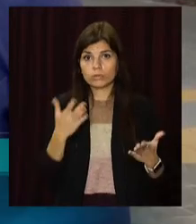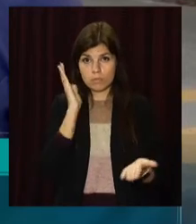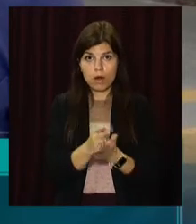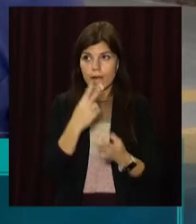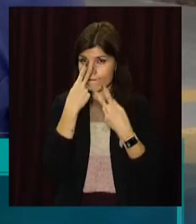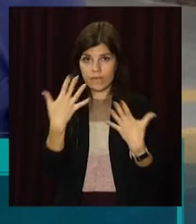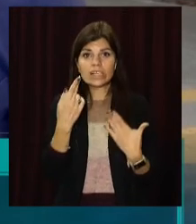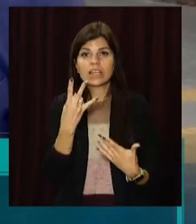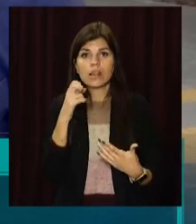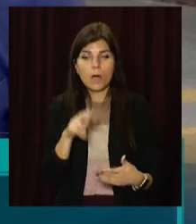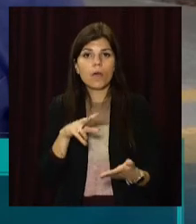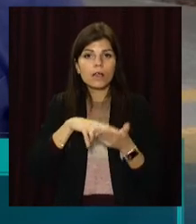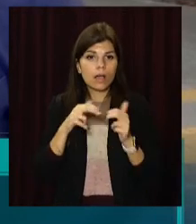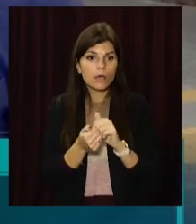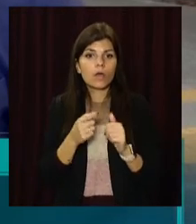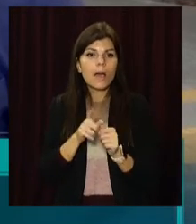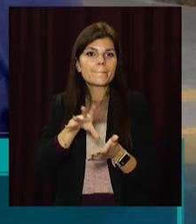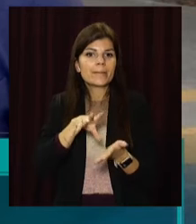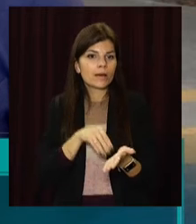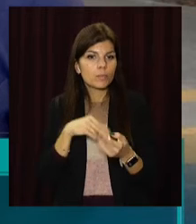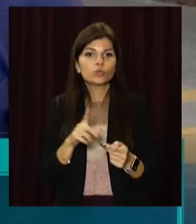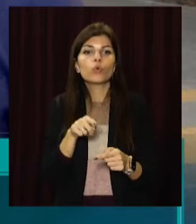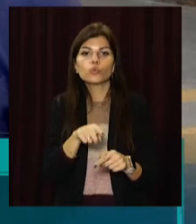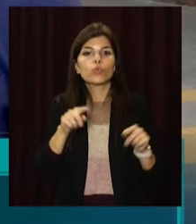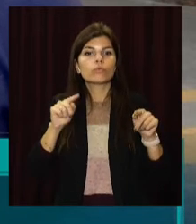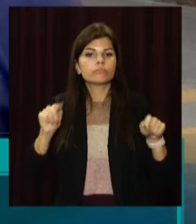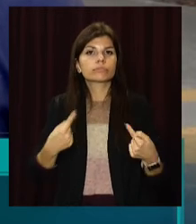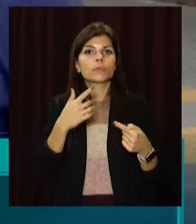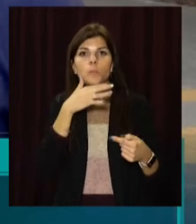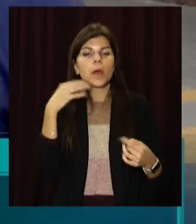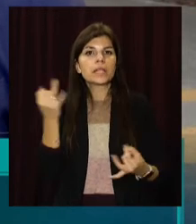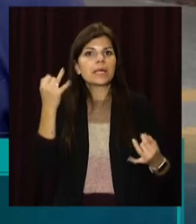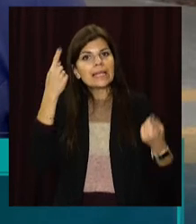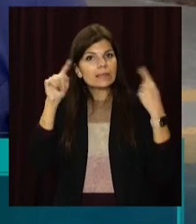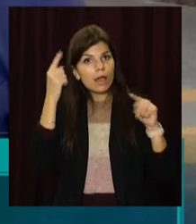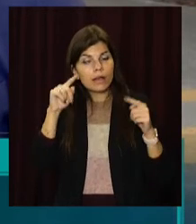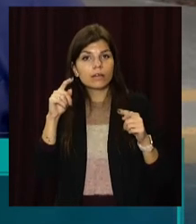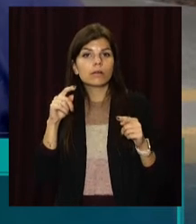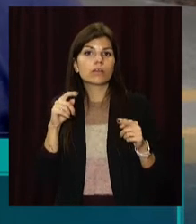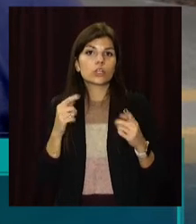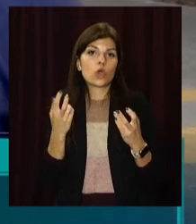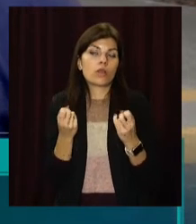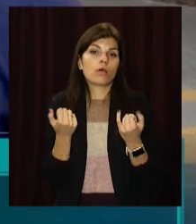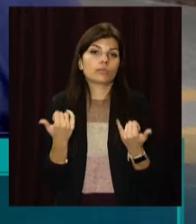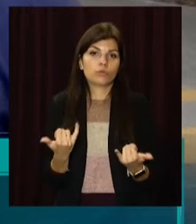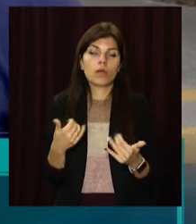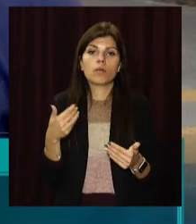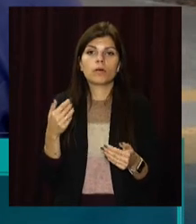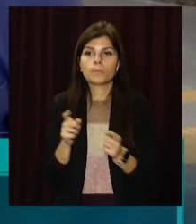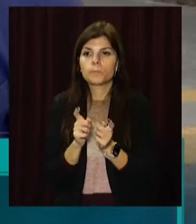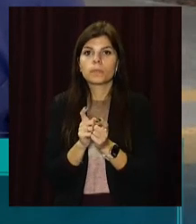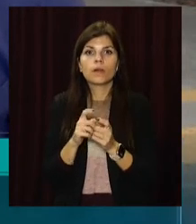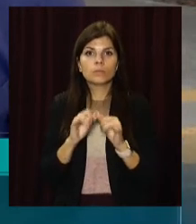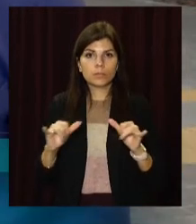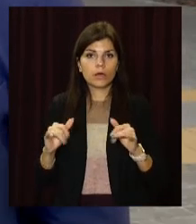бачимо, ЦНАП в Кам'янському завжди ставимо приклад тому, що тут народилося дуже багато цікавих ініціатив, які на сьогодні крокують по